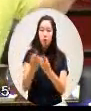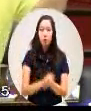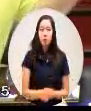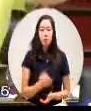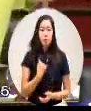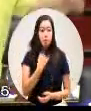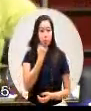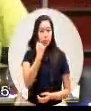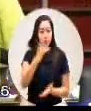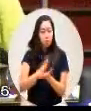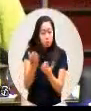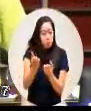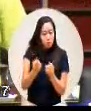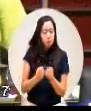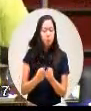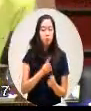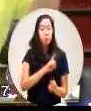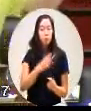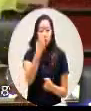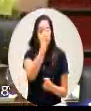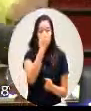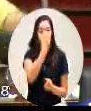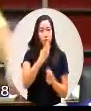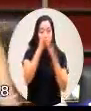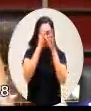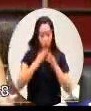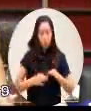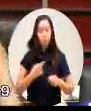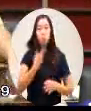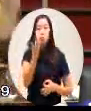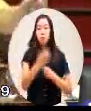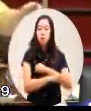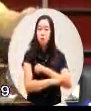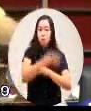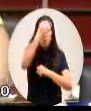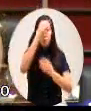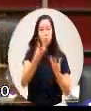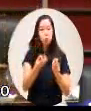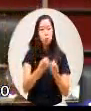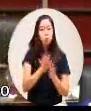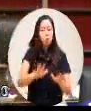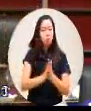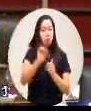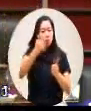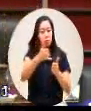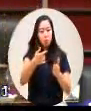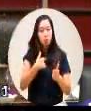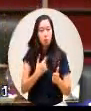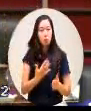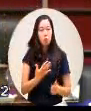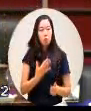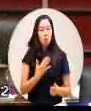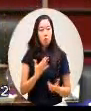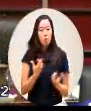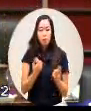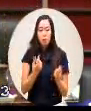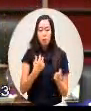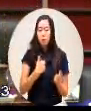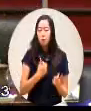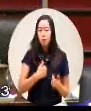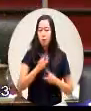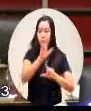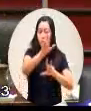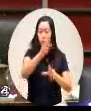以接受检视，我不贪不醋。是议员，我也无良心做代志，我